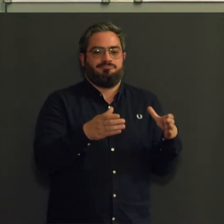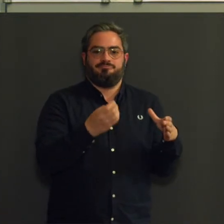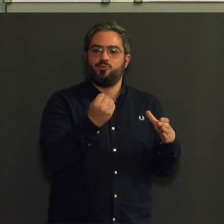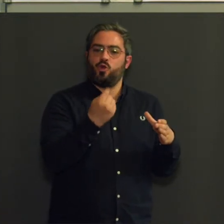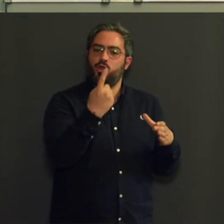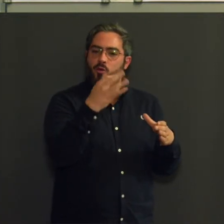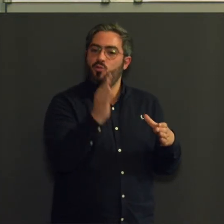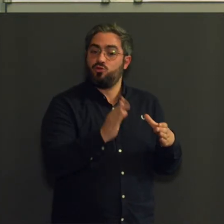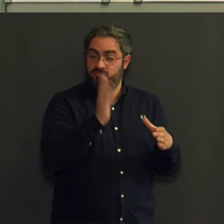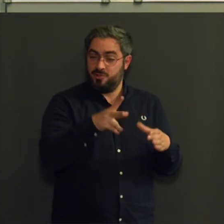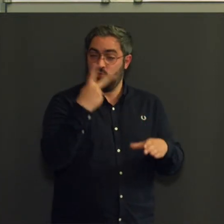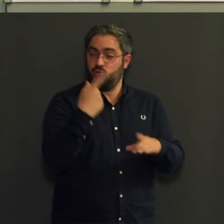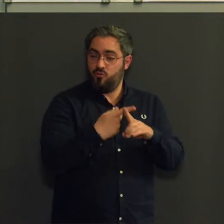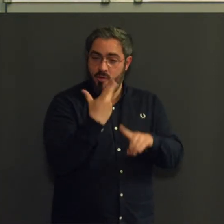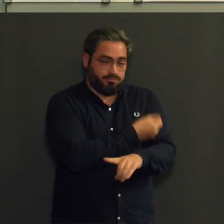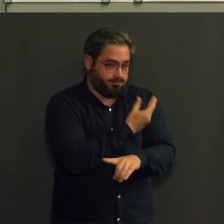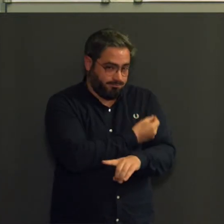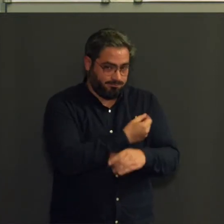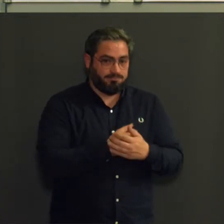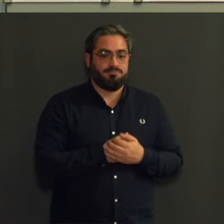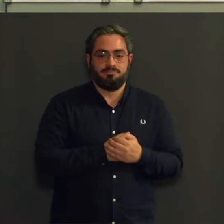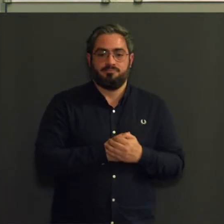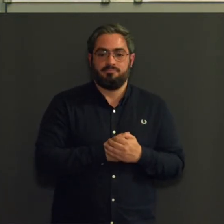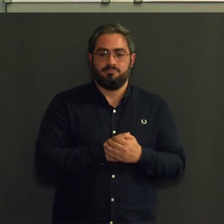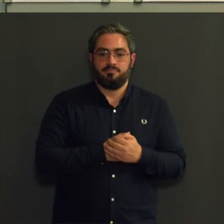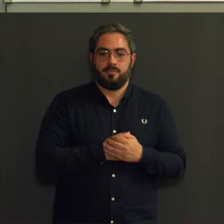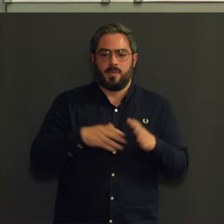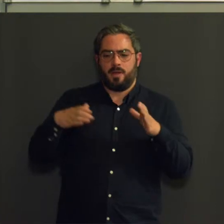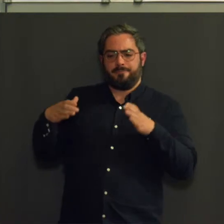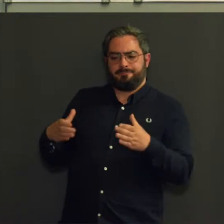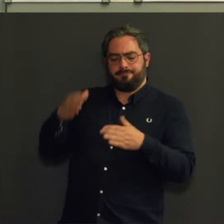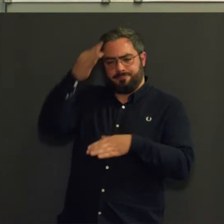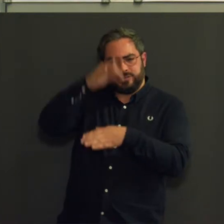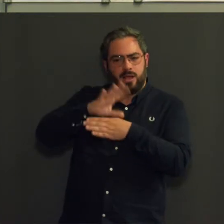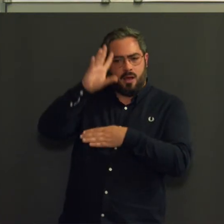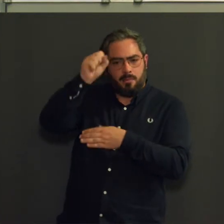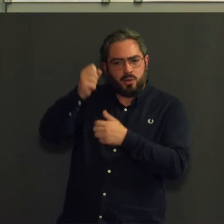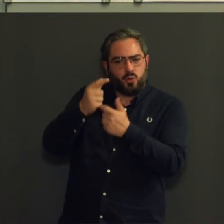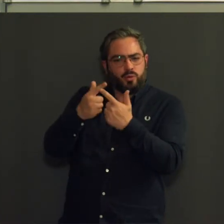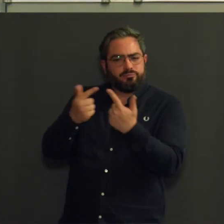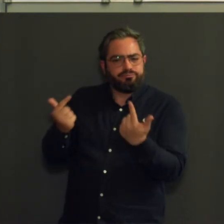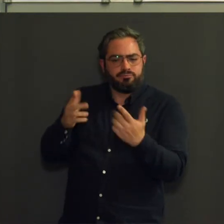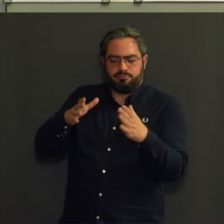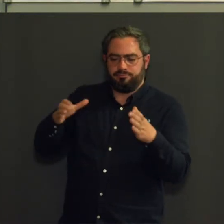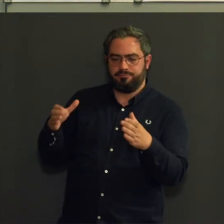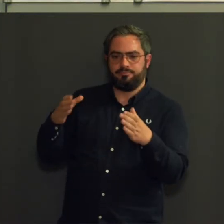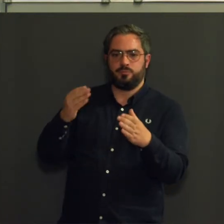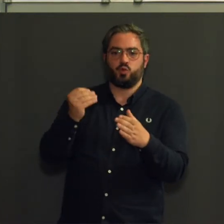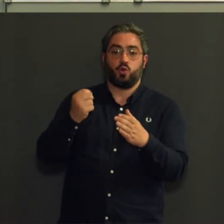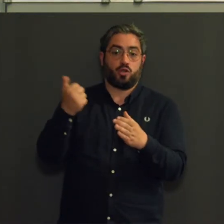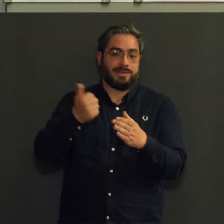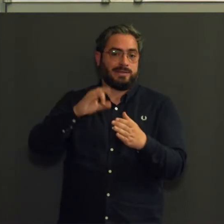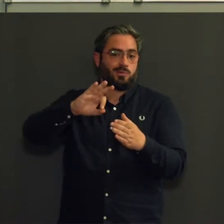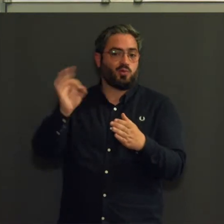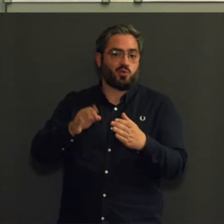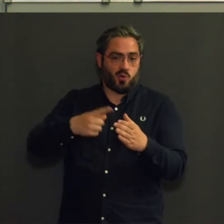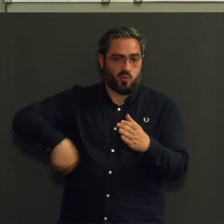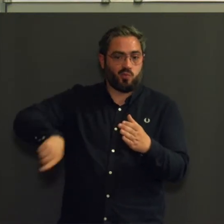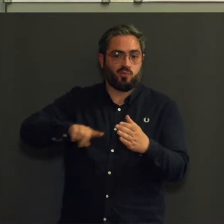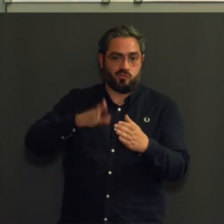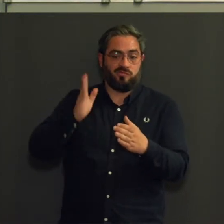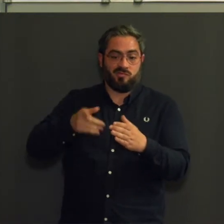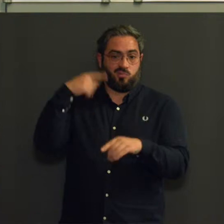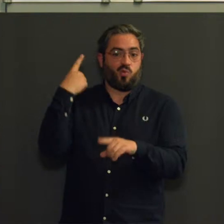vaccination complète. Au niveau de la première ligne de soins, ces chiffres étaient de 96,6%